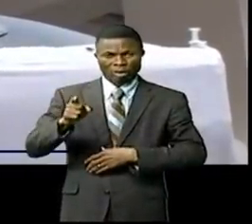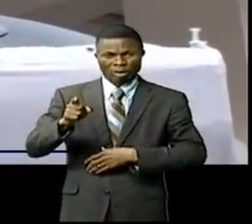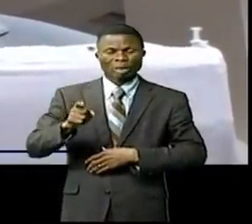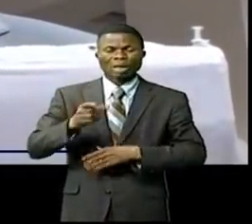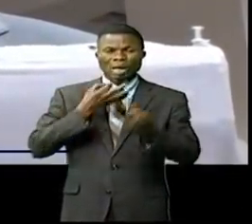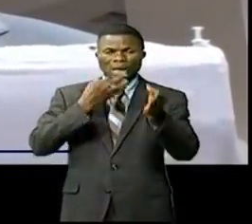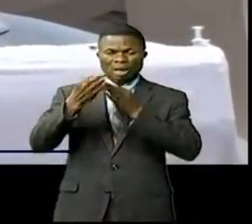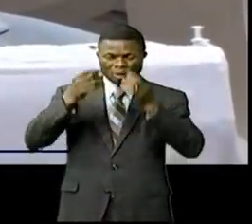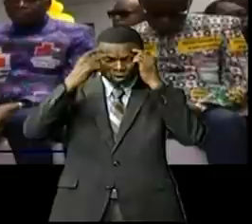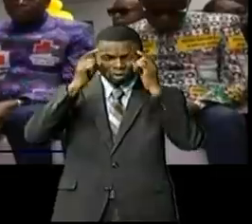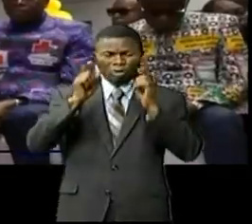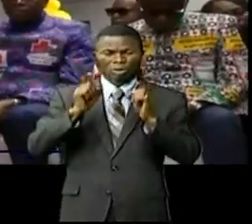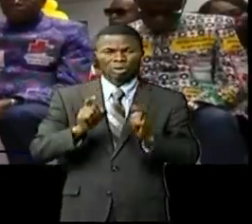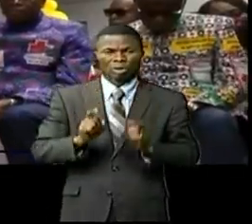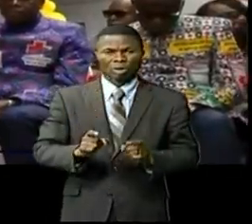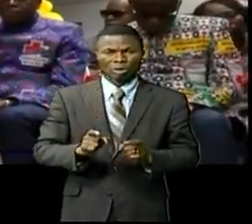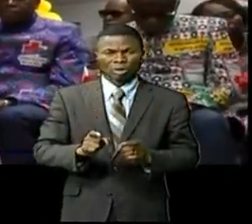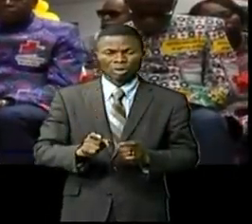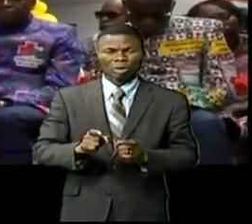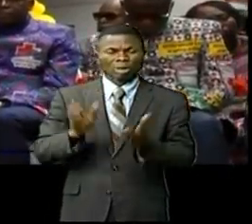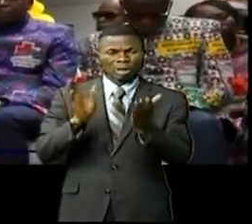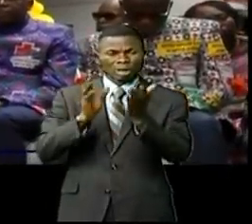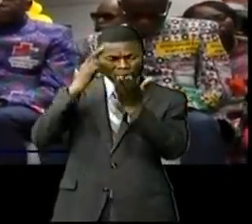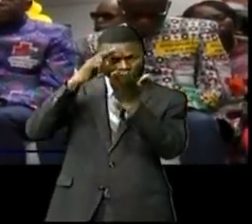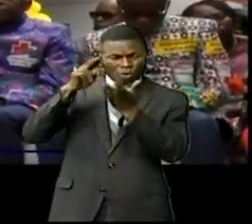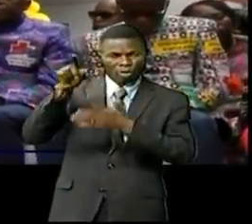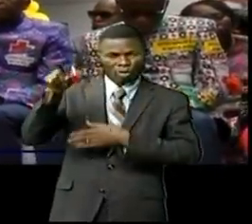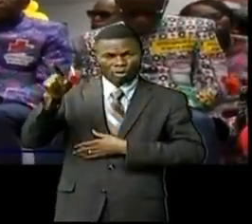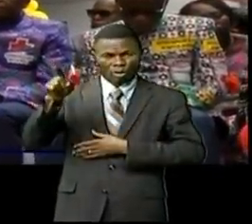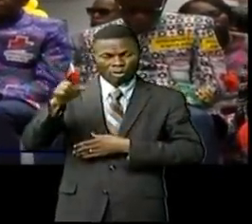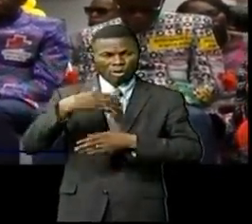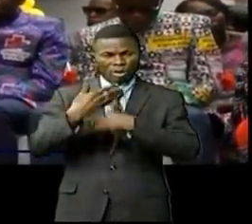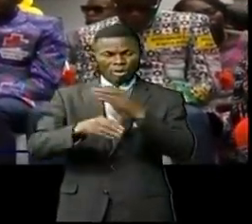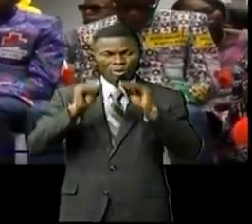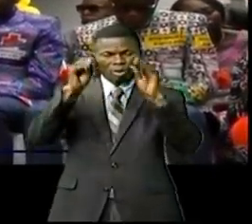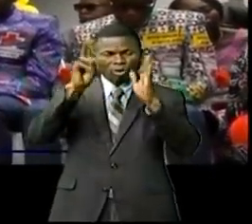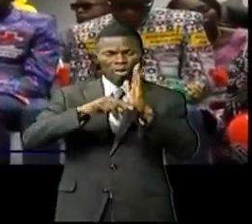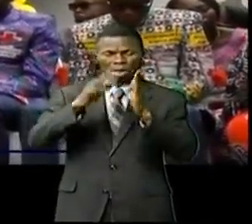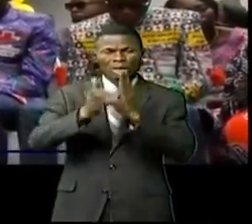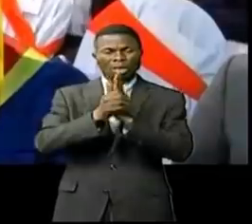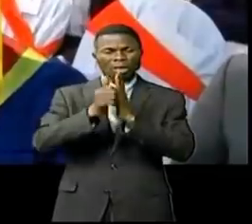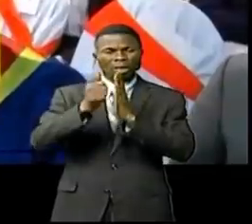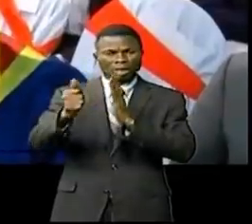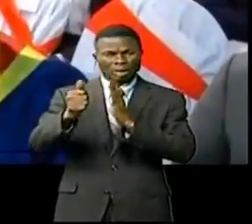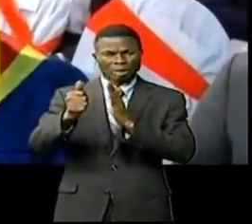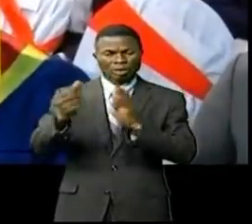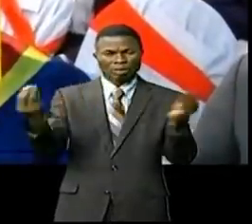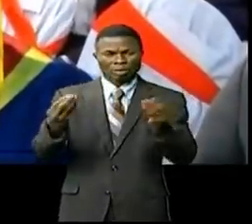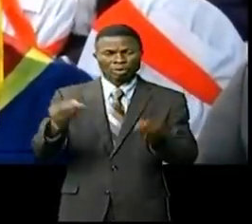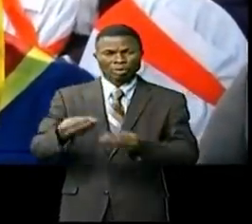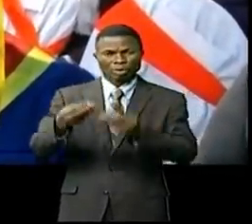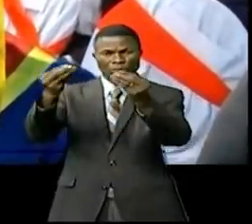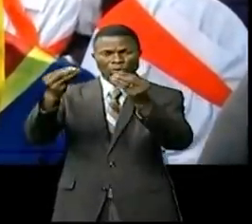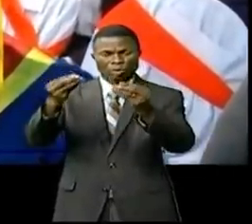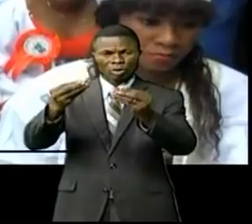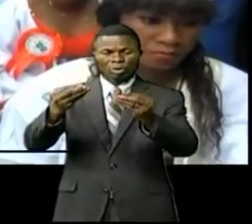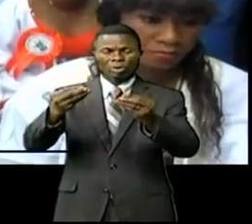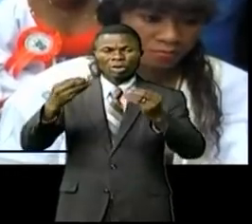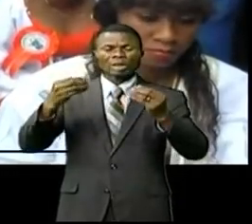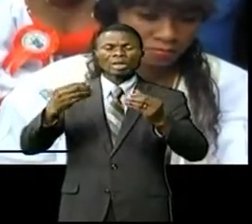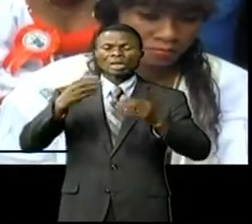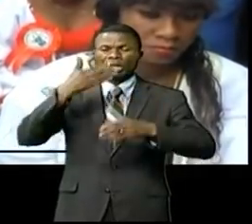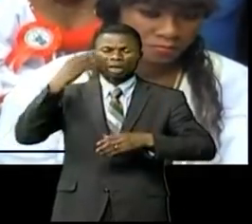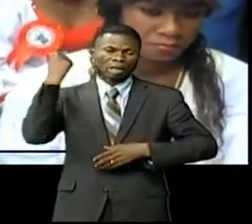la détermination de son établissement d'assurer un enseignement de qualité afin de donner des corps de santé dignes